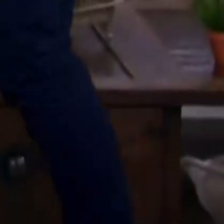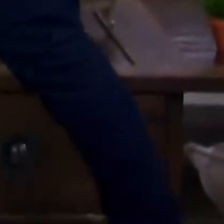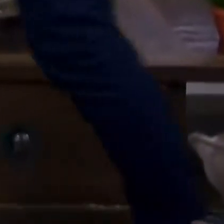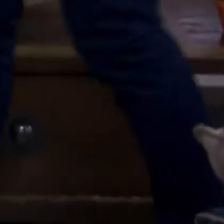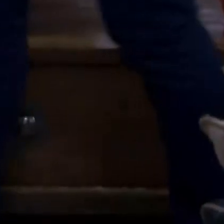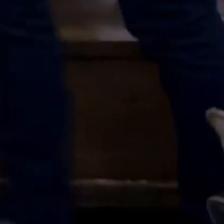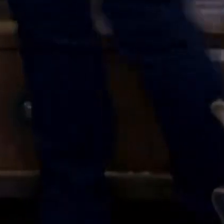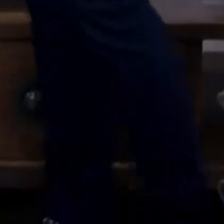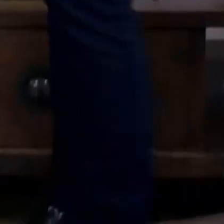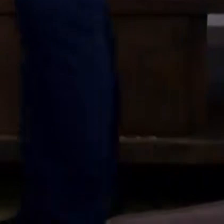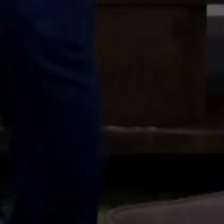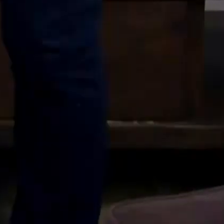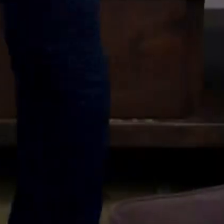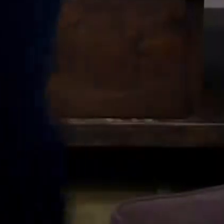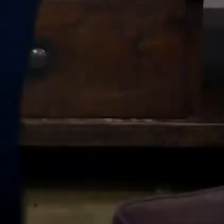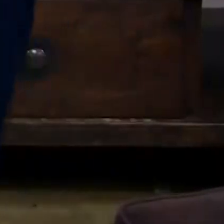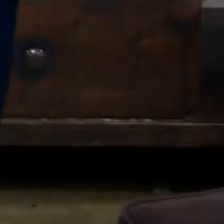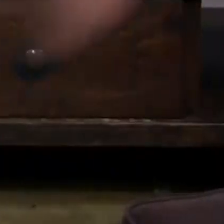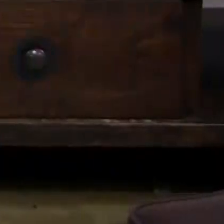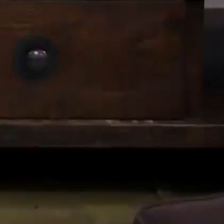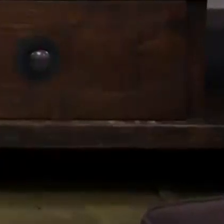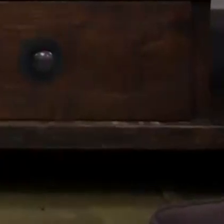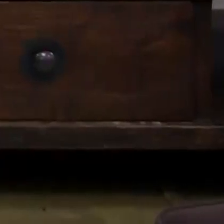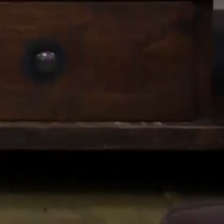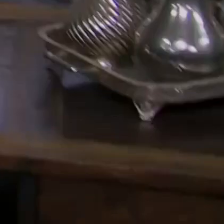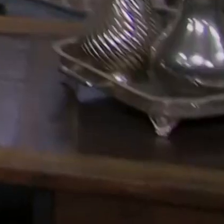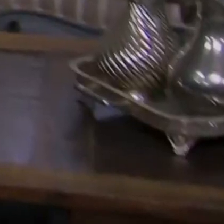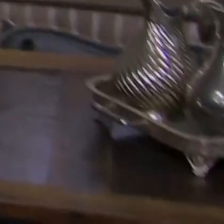çevirdi. Ardından hızla çıktı salondan.